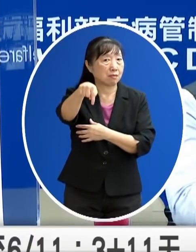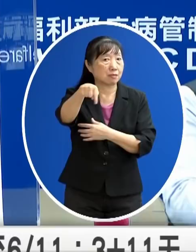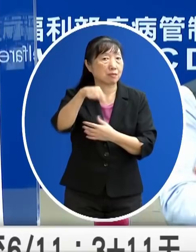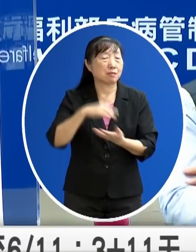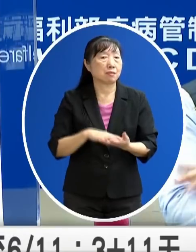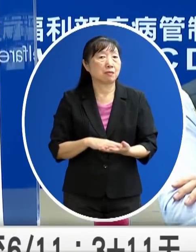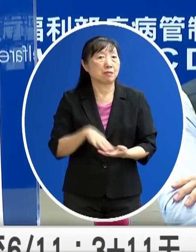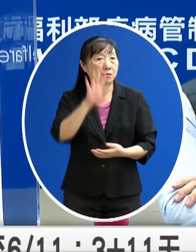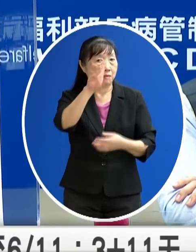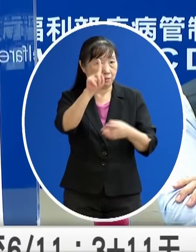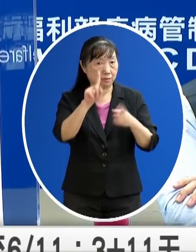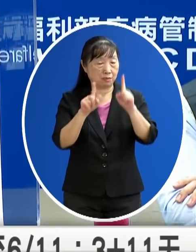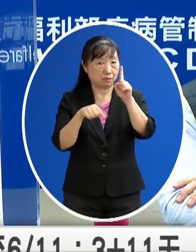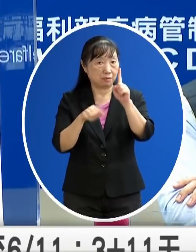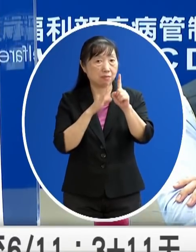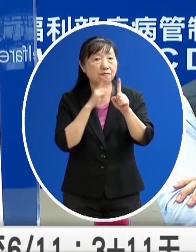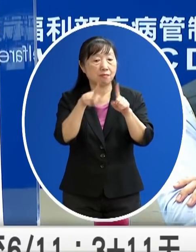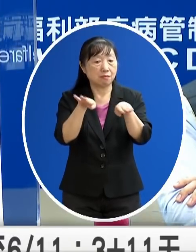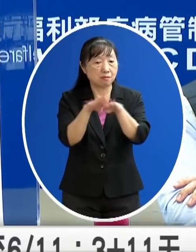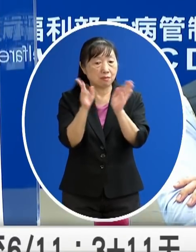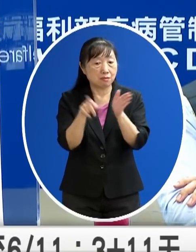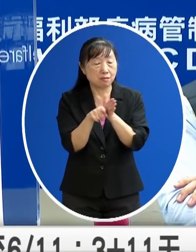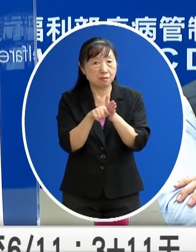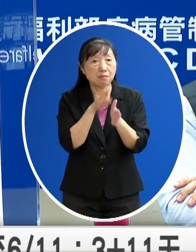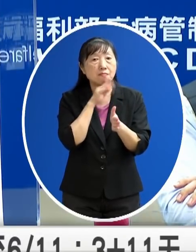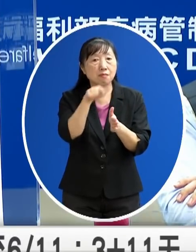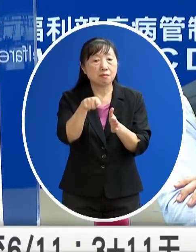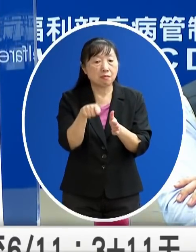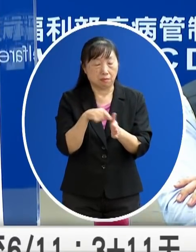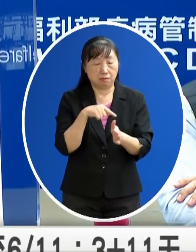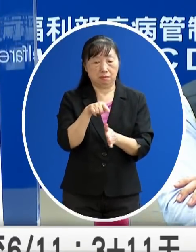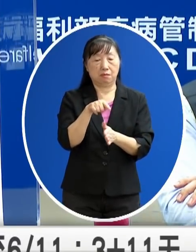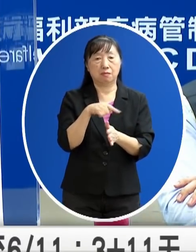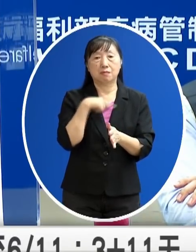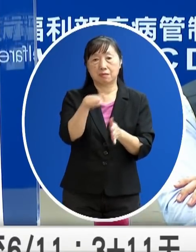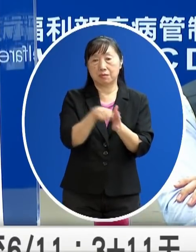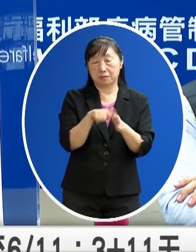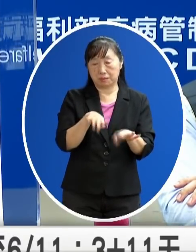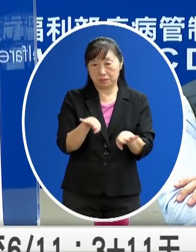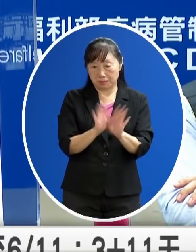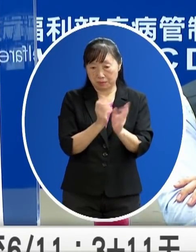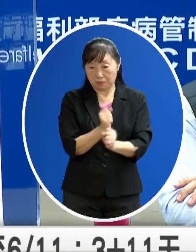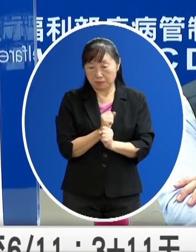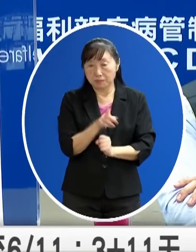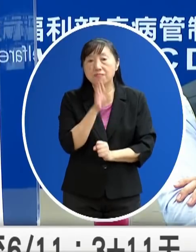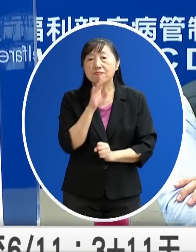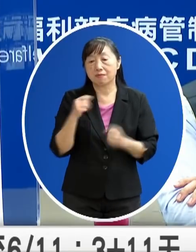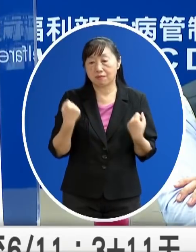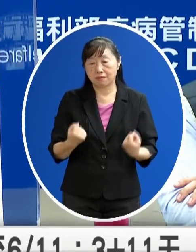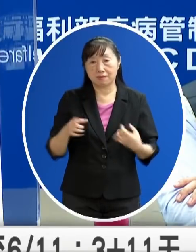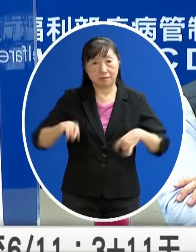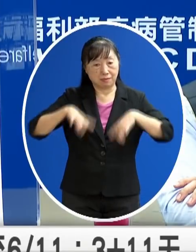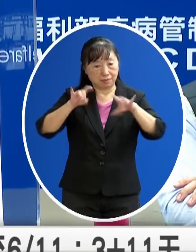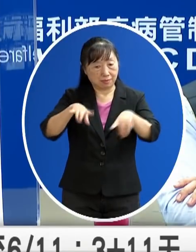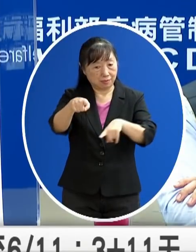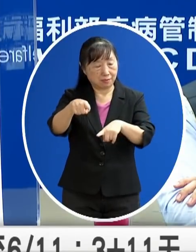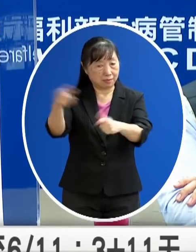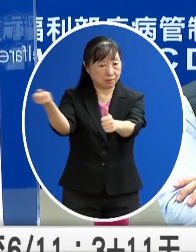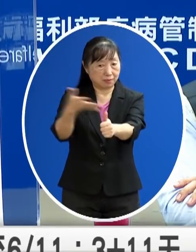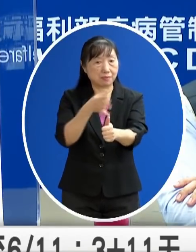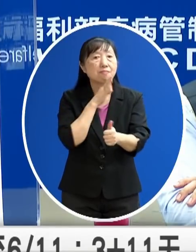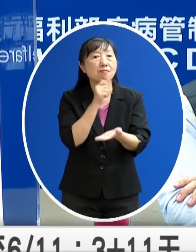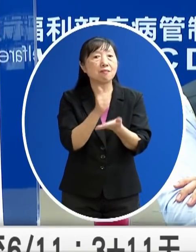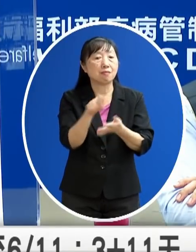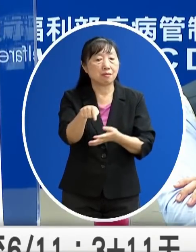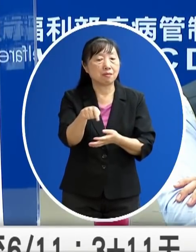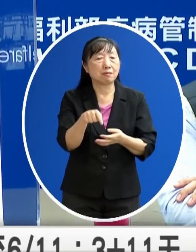就是说有一个案例，我们从那时候开始注意到这个事情的时候，在澳洲被确诊的。好，那包括这